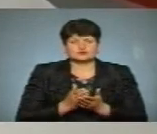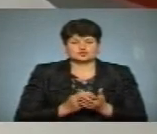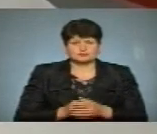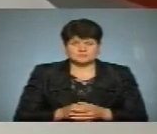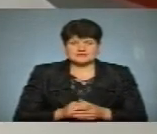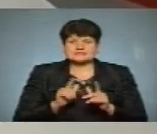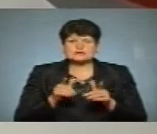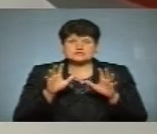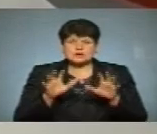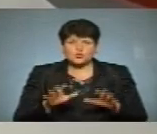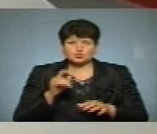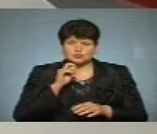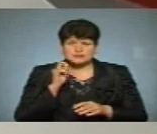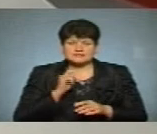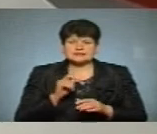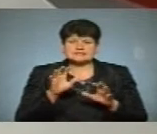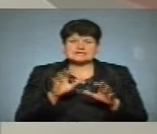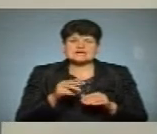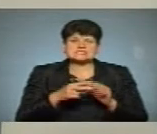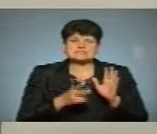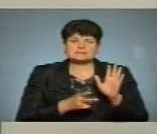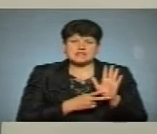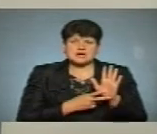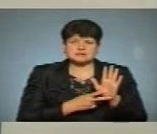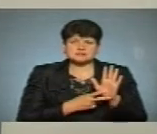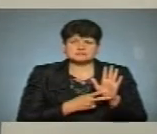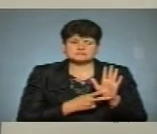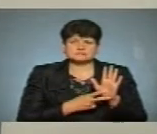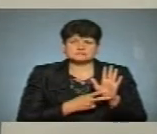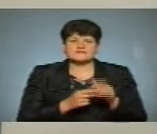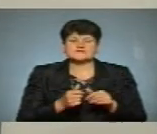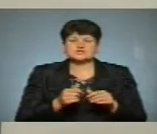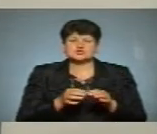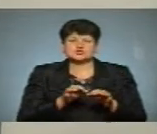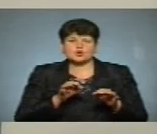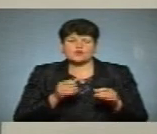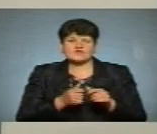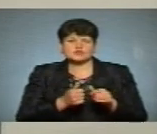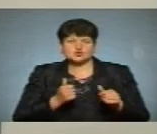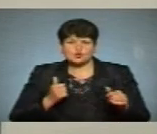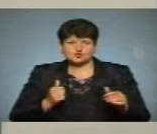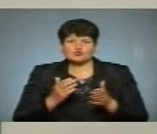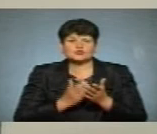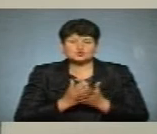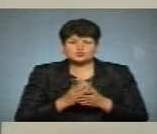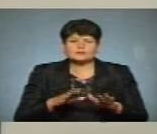Згідно закону України, стаття 17, відстрочка від призиву на строкову військову службу